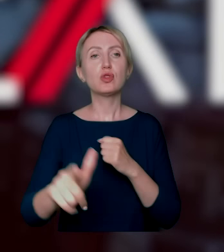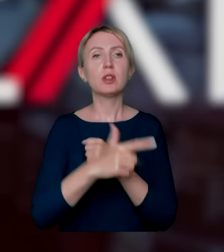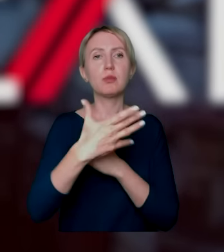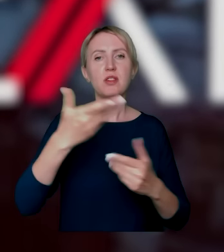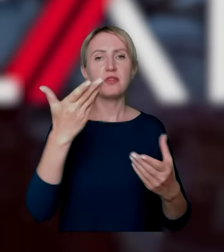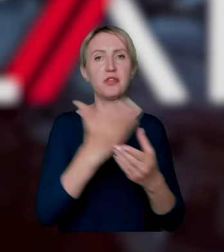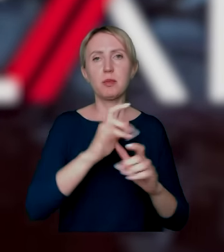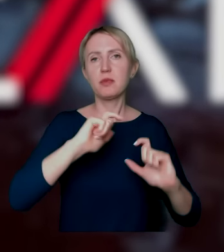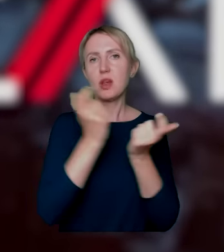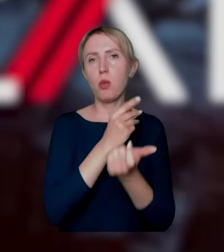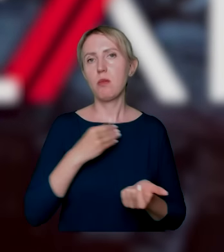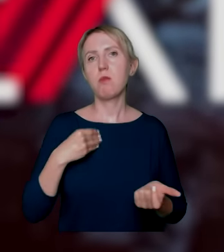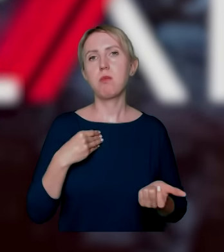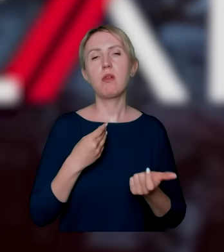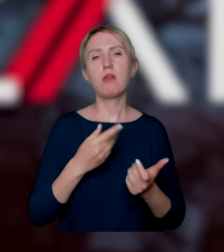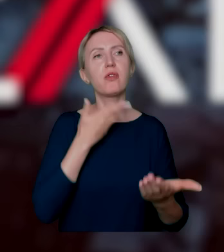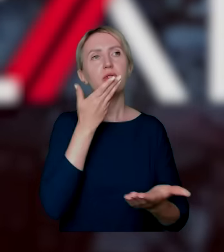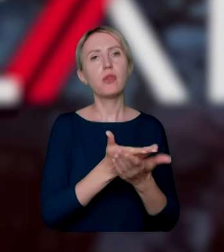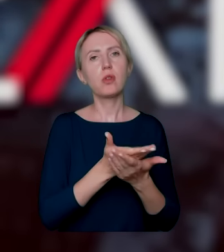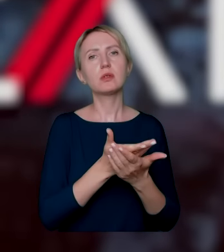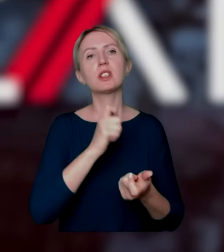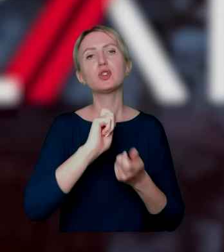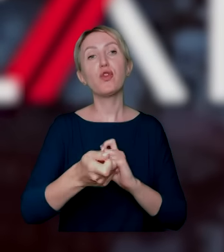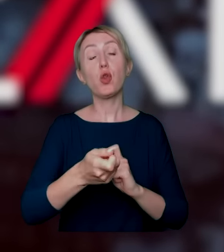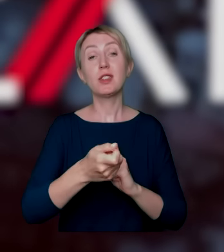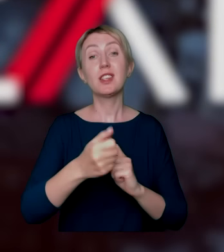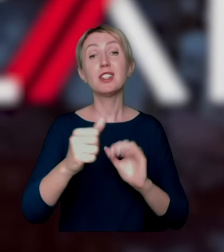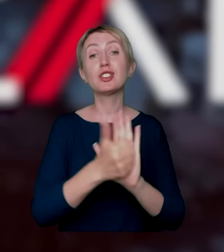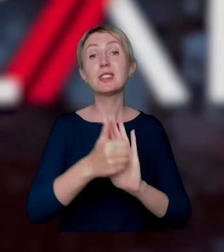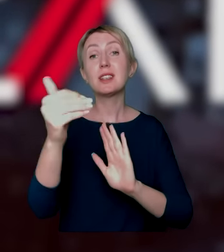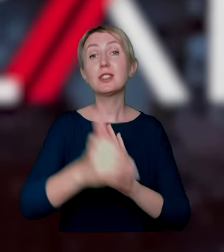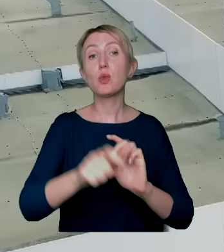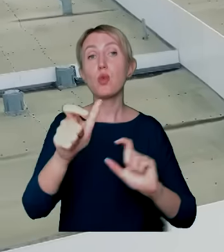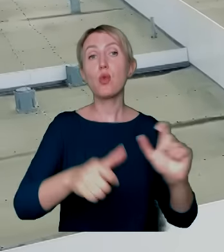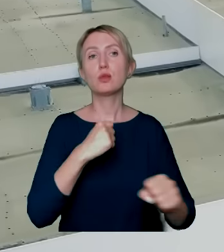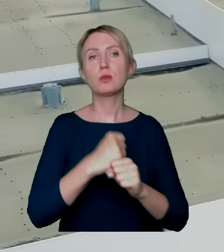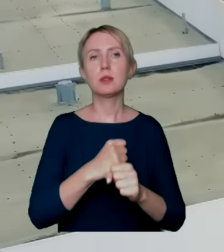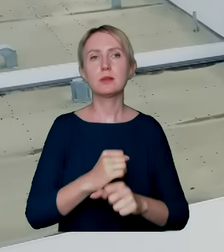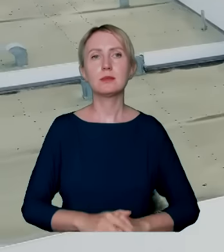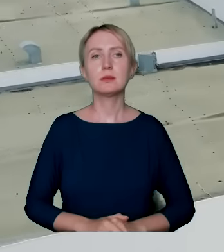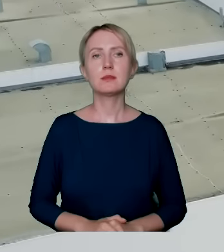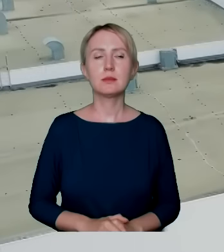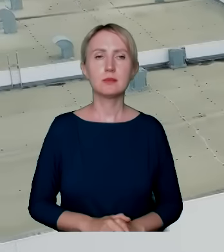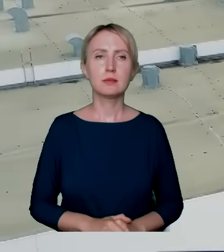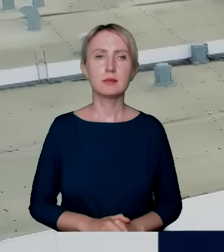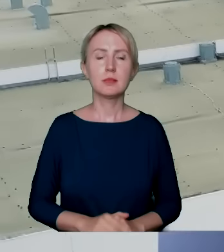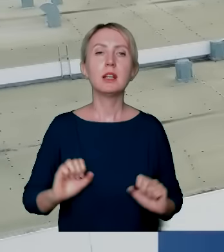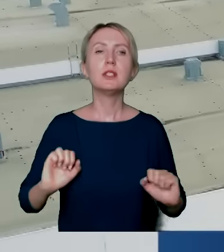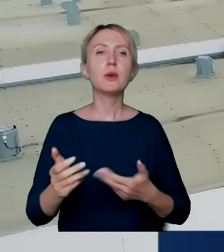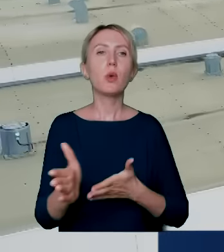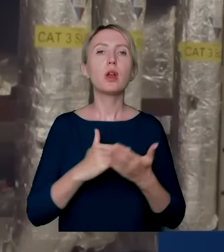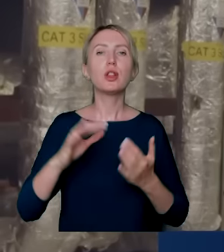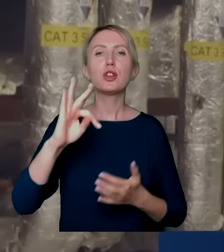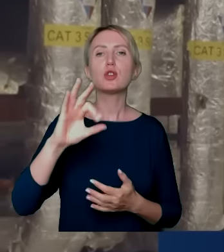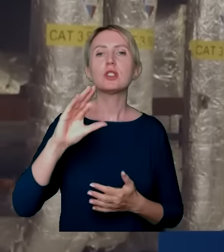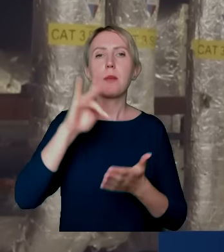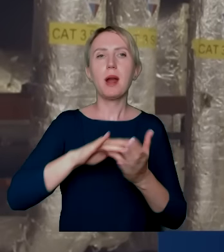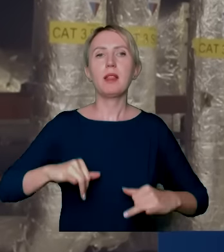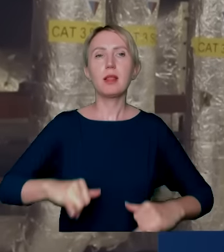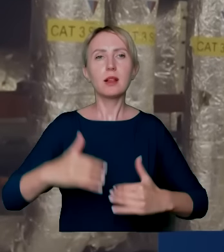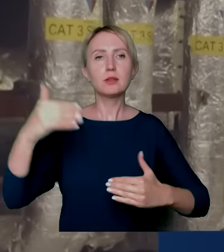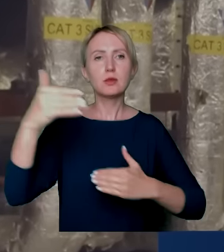kraju złożyło wnioski dotyczące zwolnienia ponad 16 tysięcy pracowników. Działalność oddziału Toshiby w Gnieźnie ma się zakończyć do